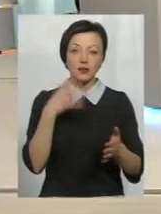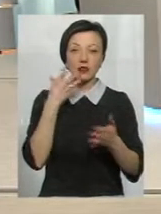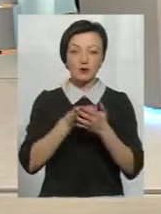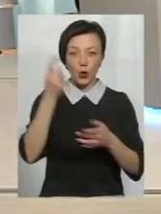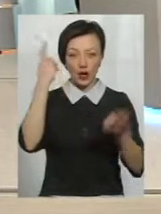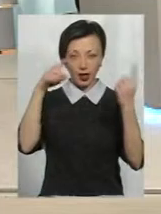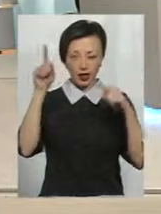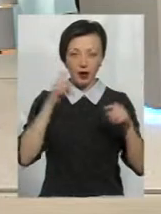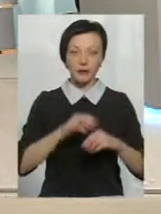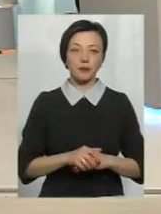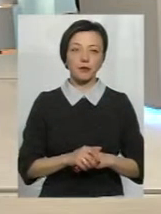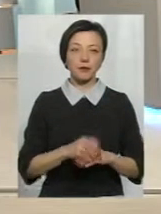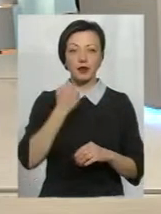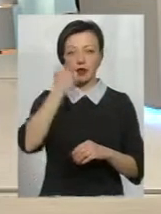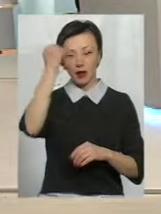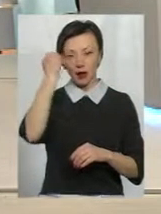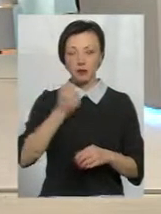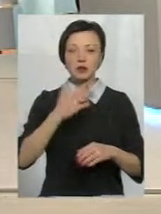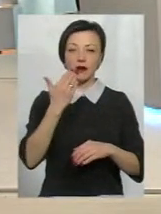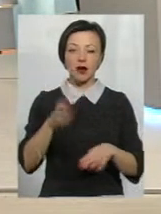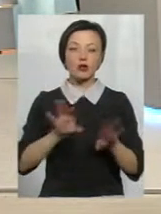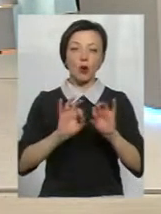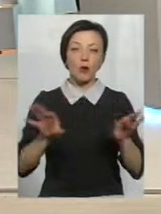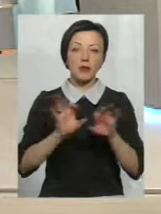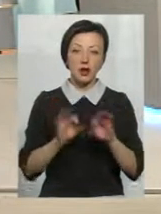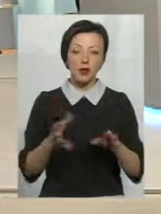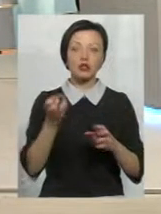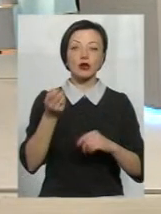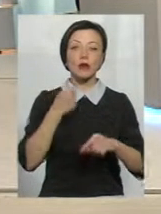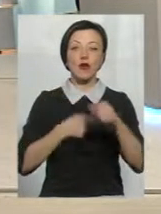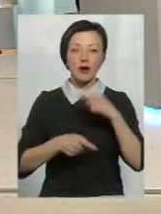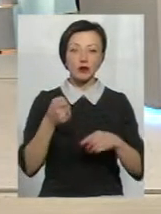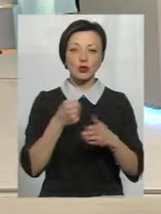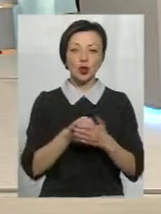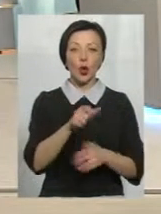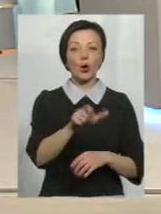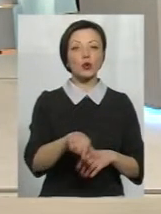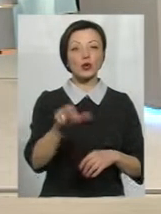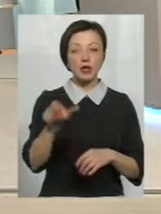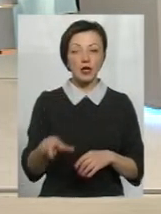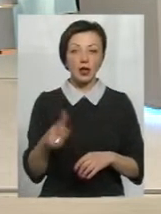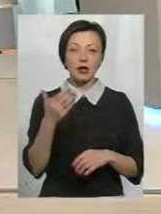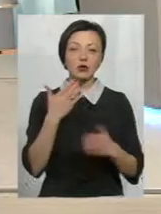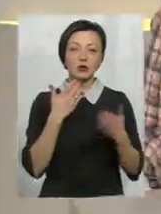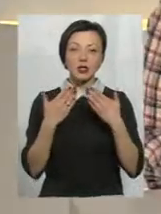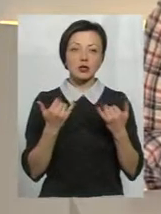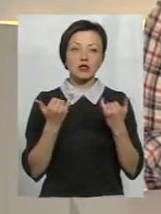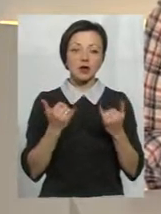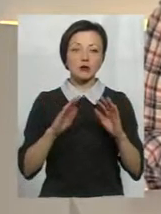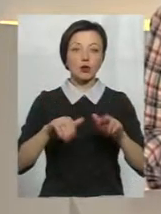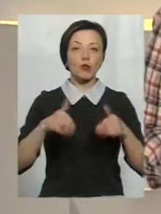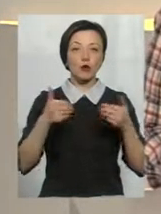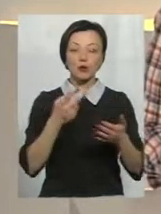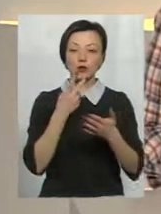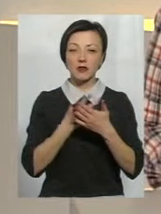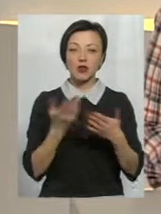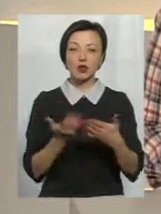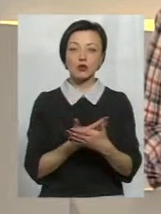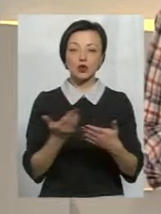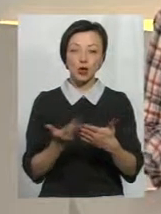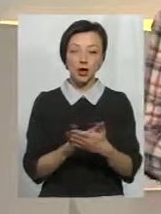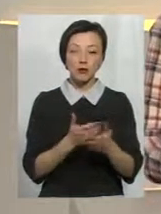Дякую за ваш коментар. Ми ще потім повернемося все ж таки до людей і їхнього ставлення. А зараз пропоную подивитись сюжет,